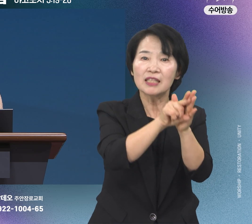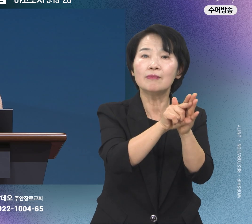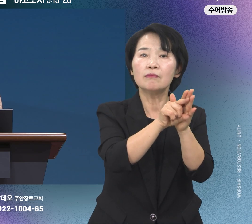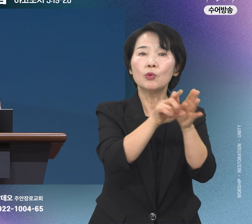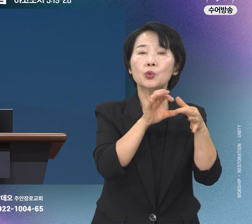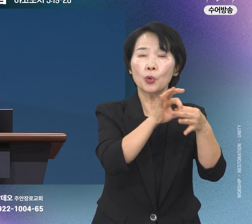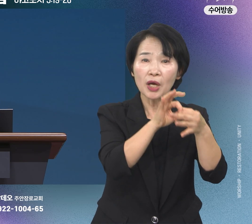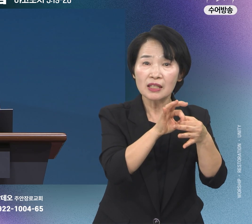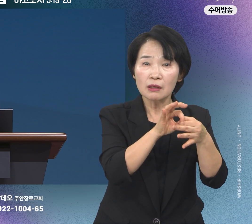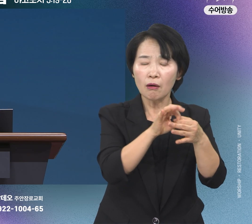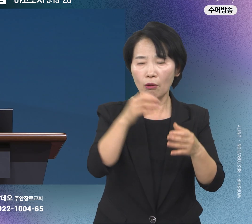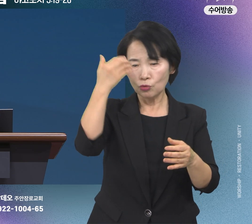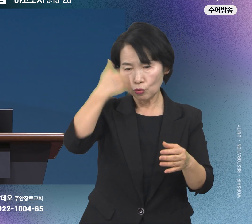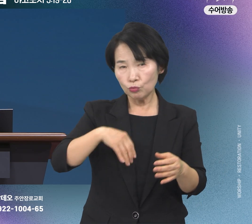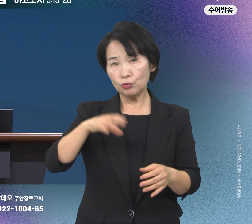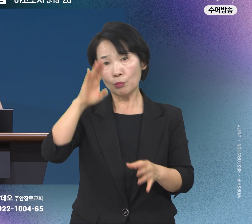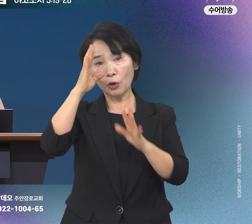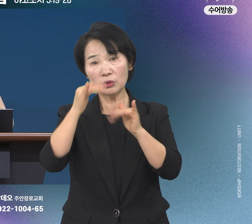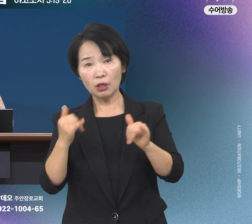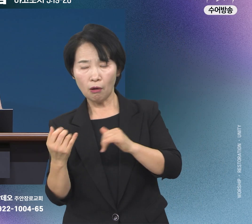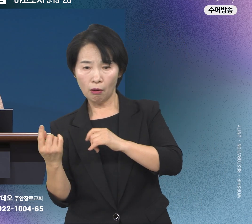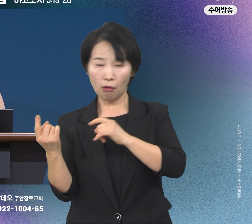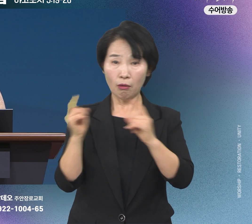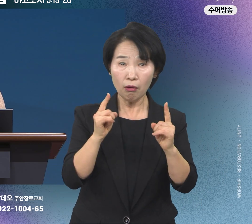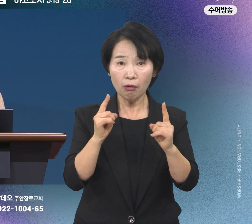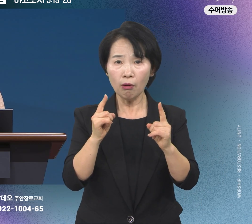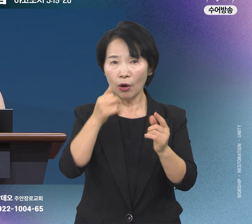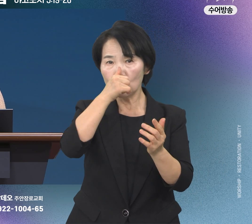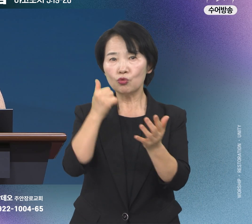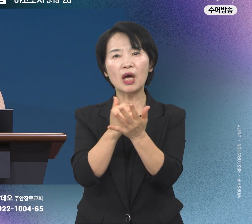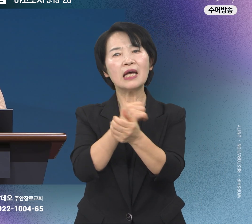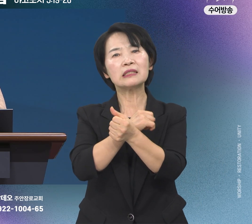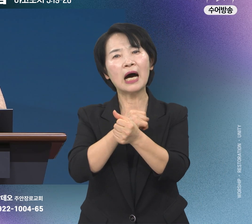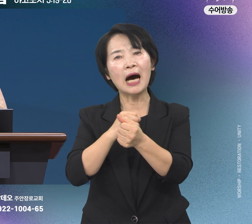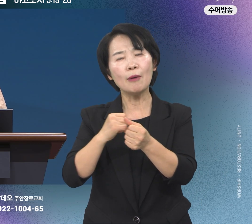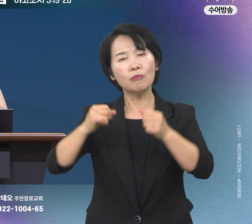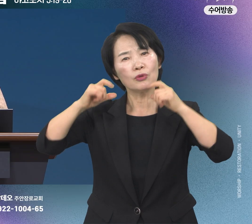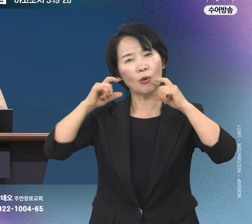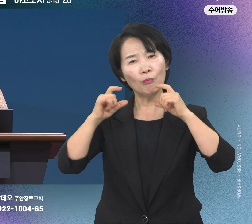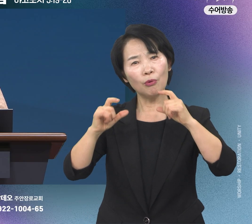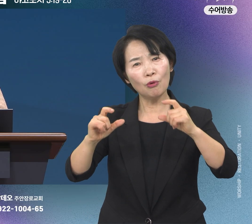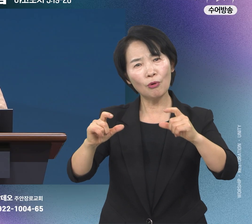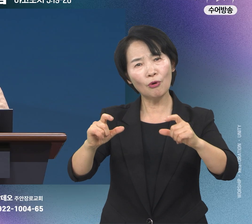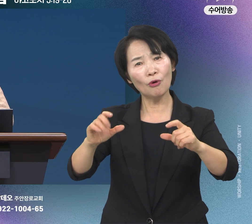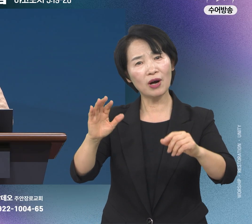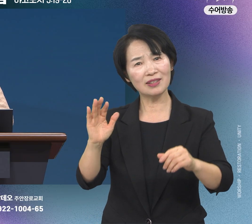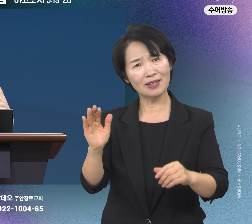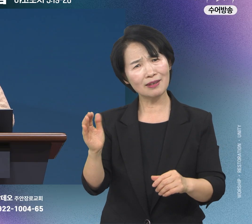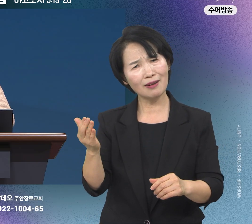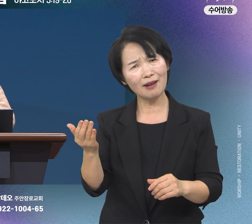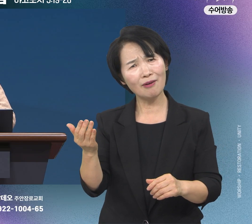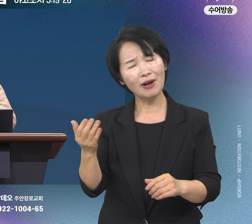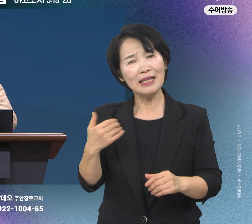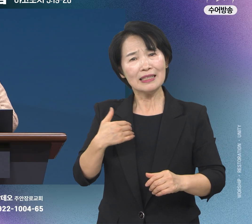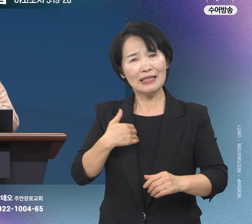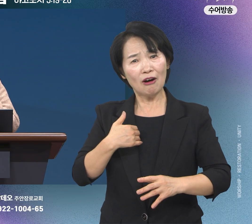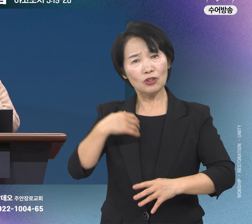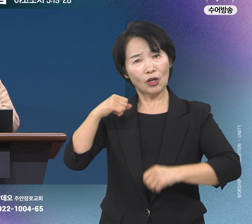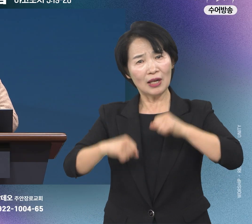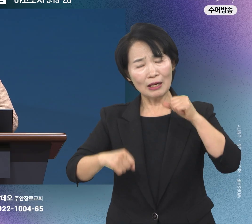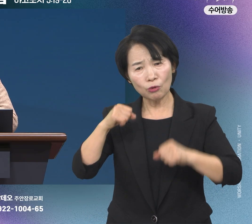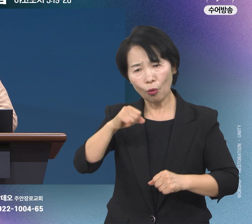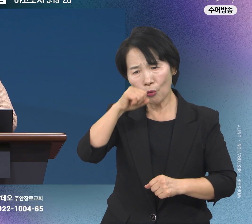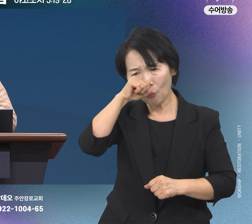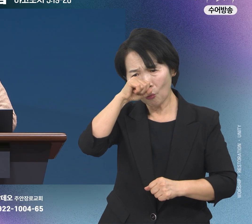중풍병자에게 죄사함을 선포하십니다. 제가 하나님께 어떤 예쁜 행동을 해서 다시 구원을 얻은